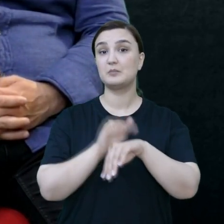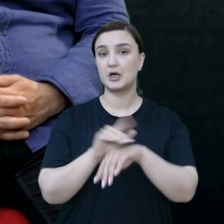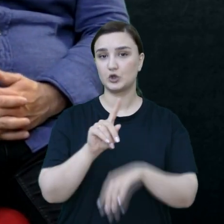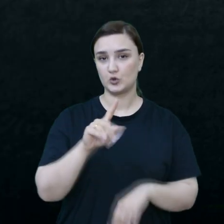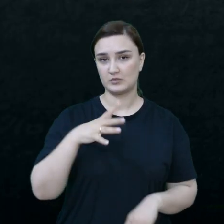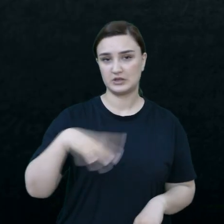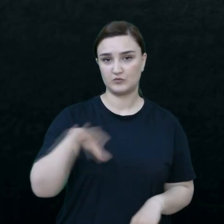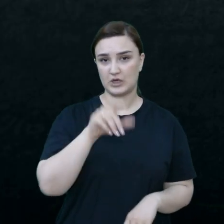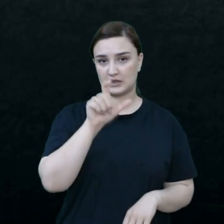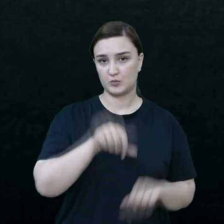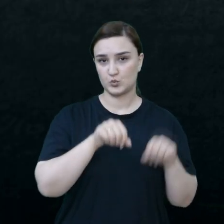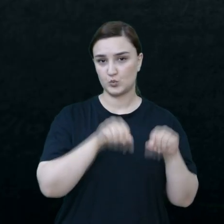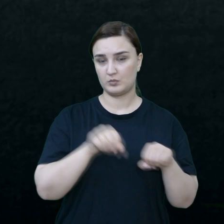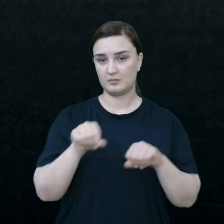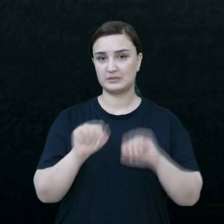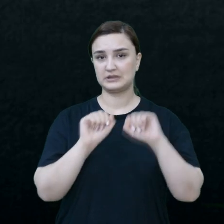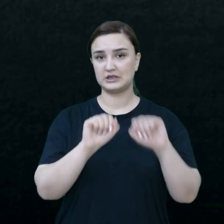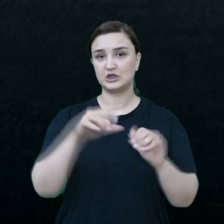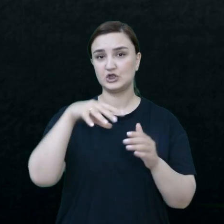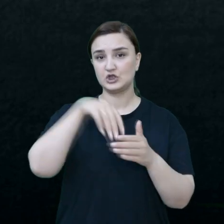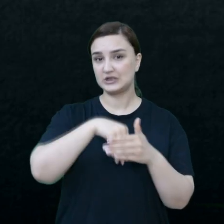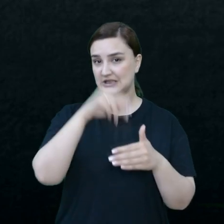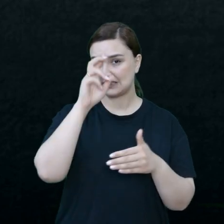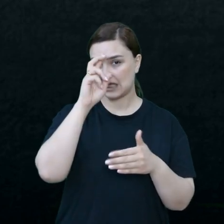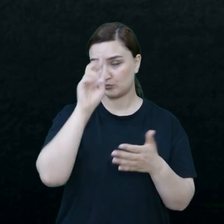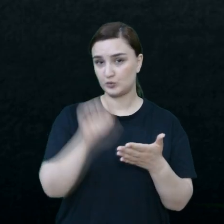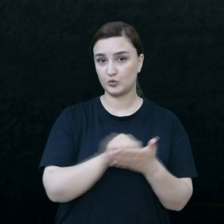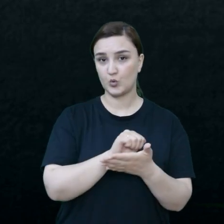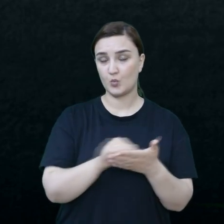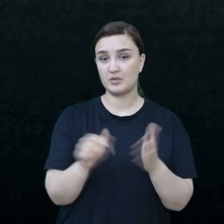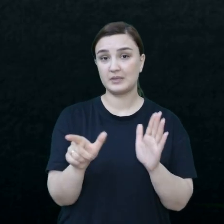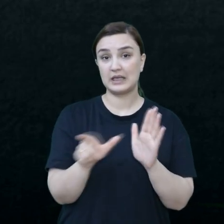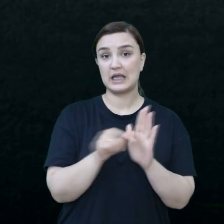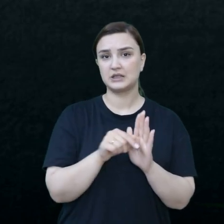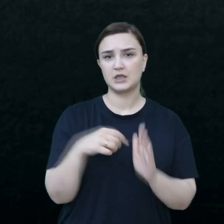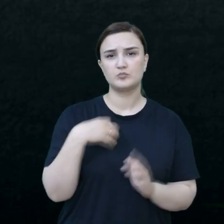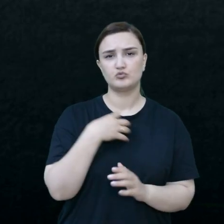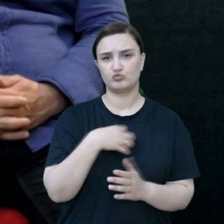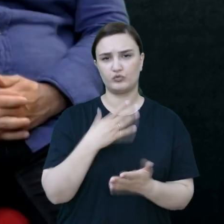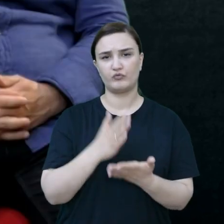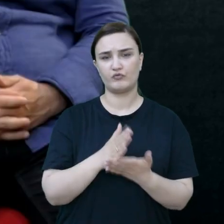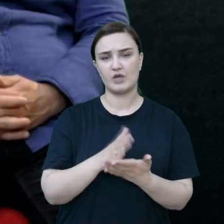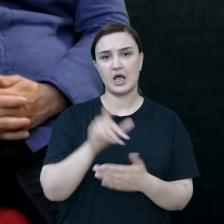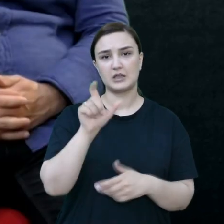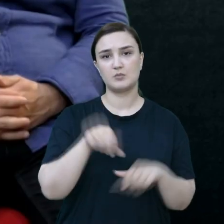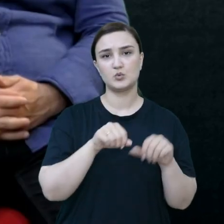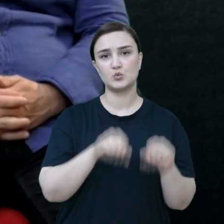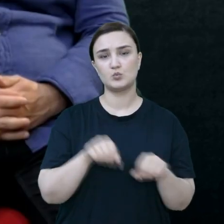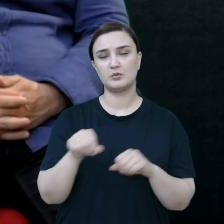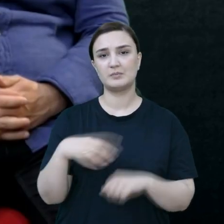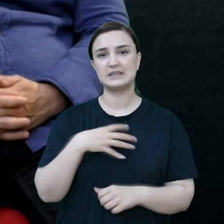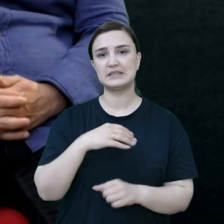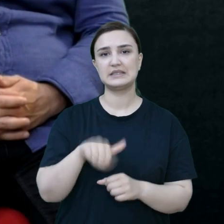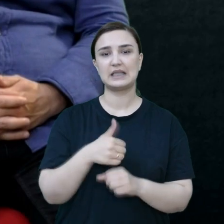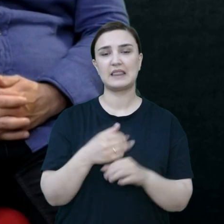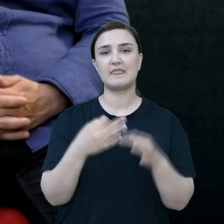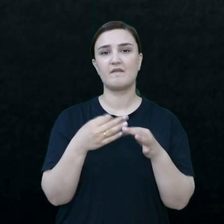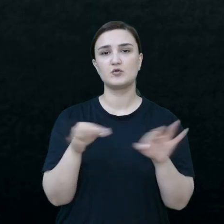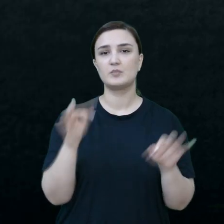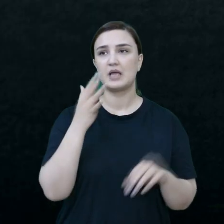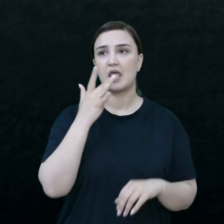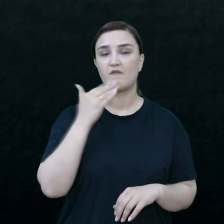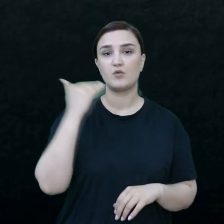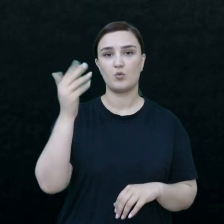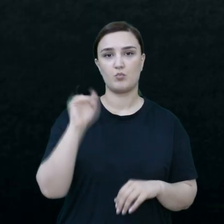ადამიანის უფლებების დაცვის შიდა სახელმწიფოებრივ აქტებთან ერთად მნიშვნელოვანი ადგილი უჭირავს ადამიანის უფლებათა და ძირითა თავისუფლებათა ევროპულ